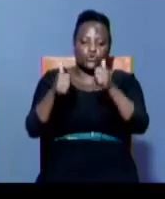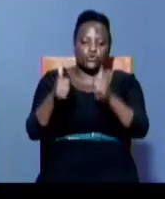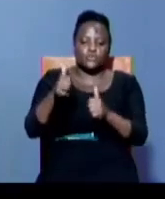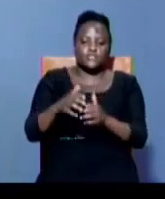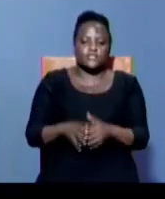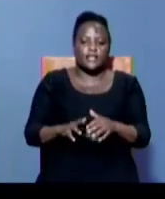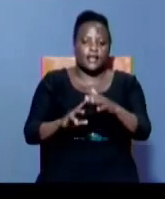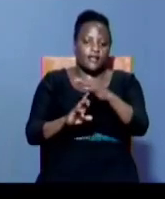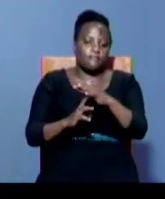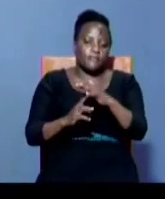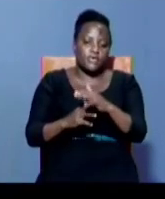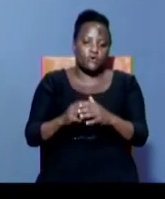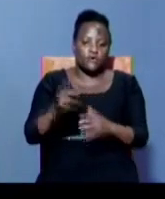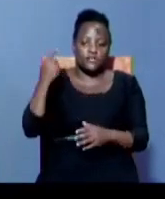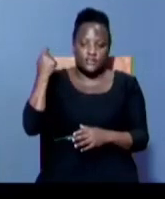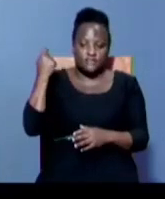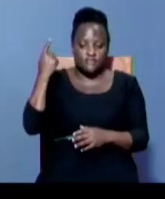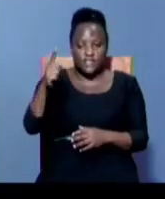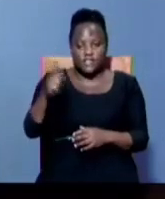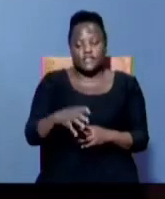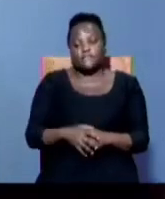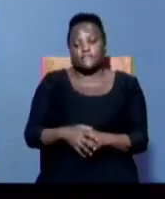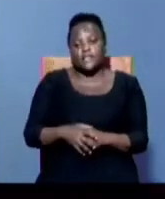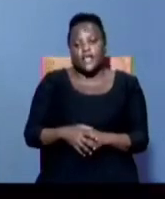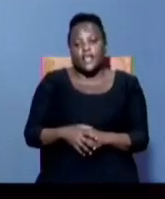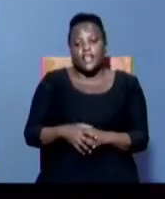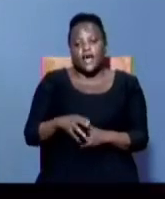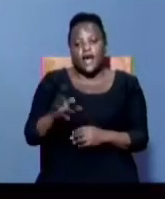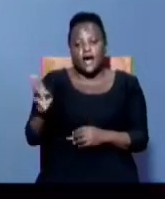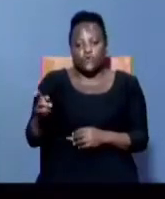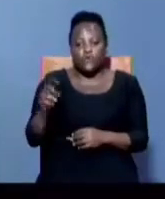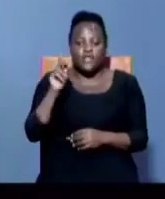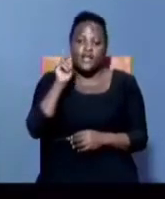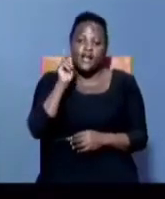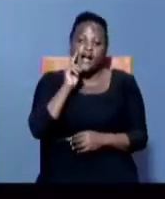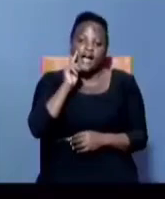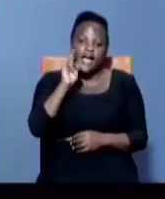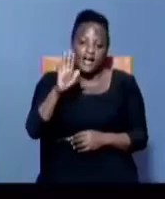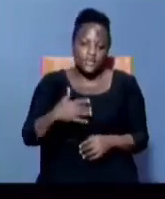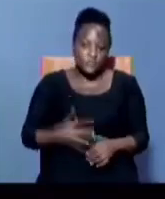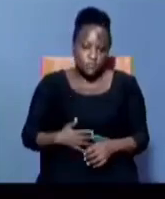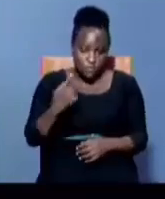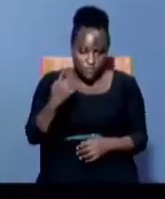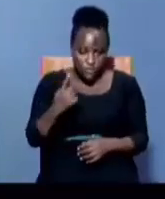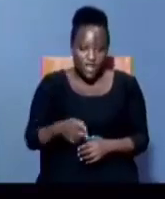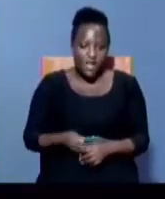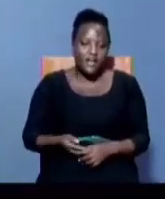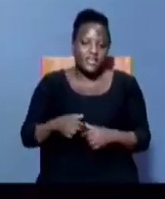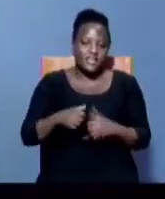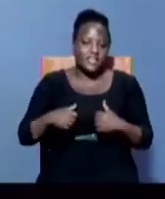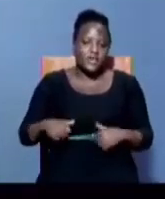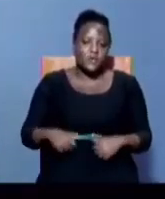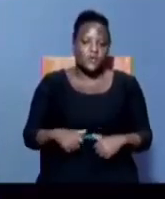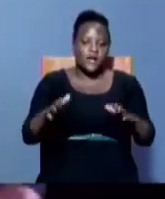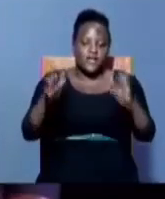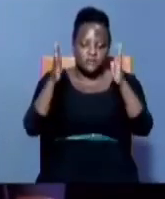yake tumbo moja, halafu ndiye kuhani mkuu, halafu Miriam na yeye naye, na halafu pia ni nabii. Yaani wale